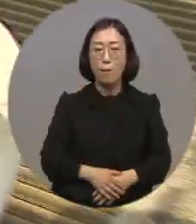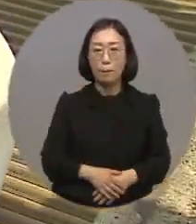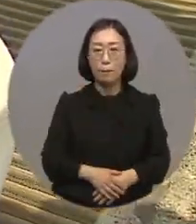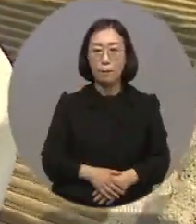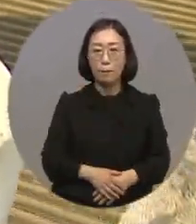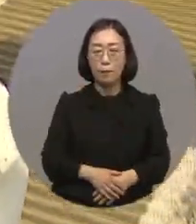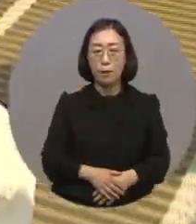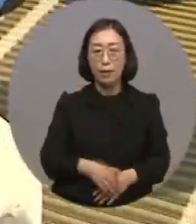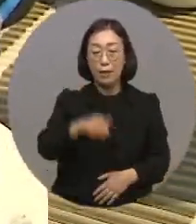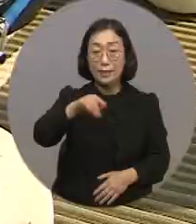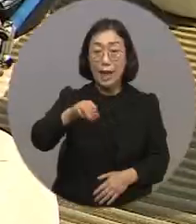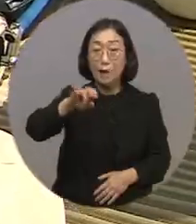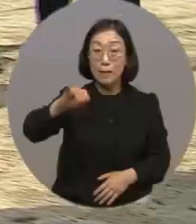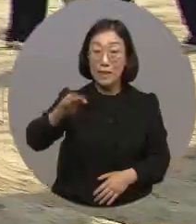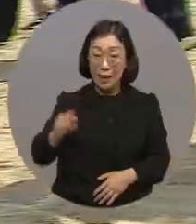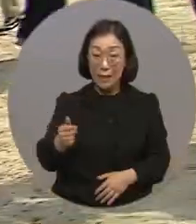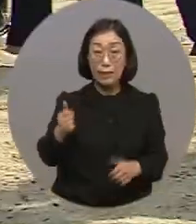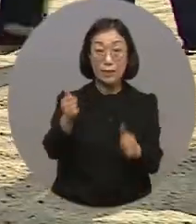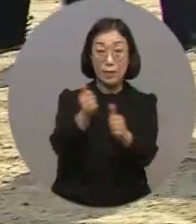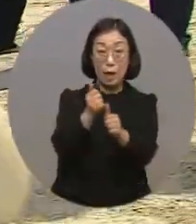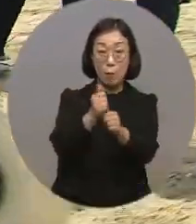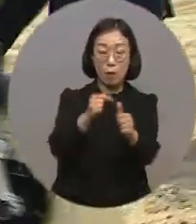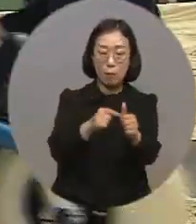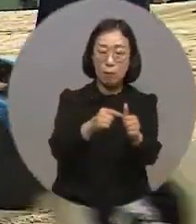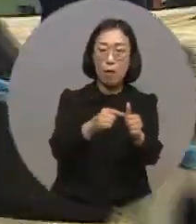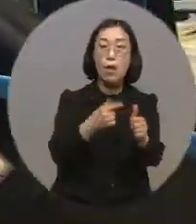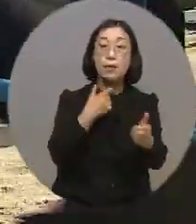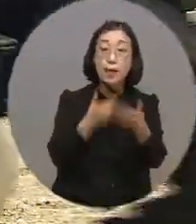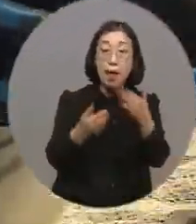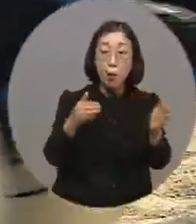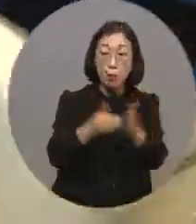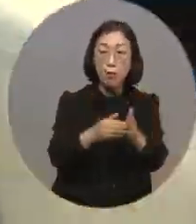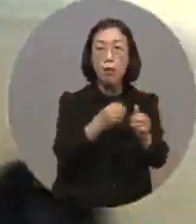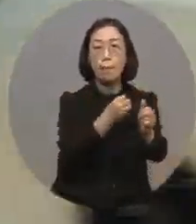문화체육관광부 장미란 차관도 직접 체험 후 소감을 전했습니다.